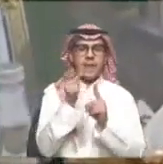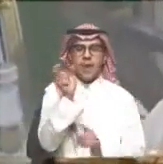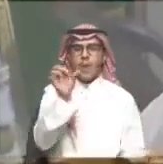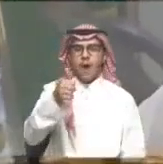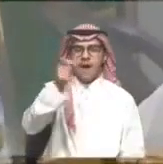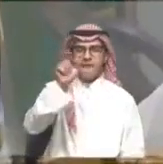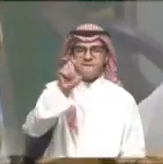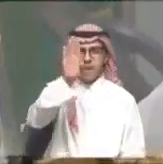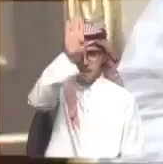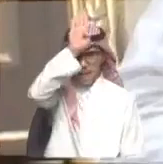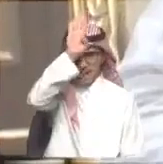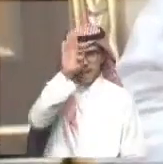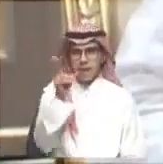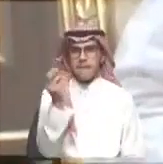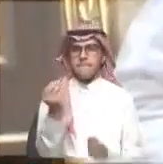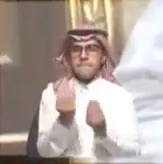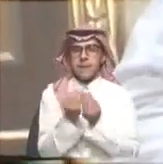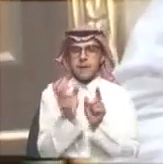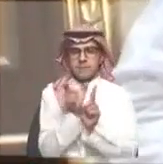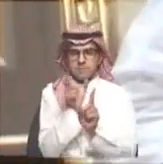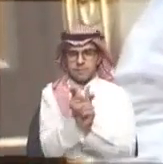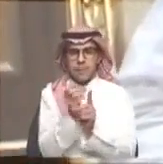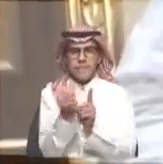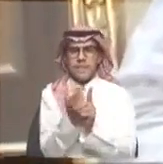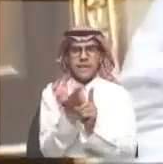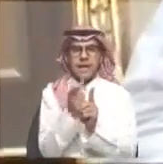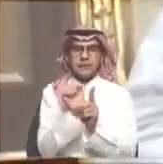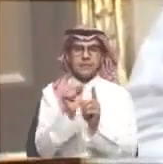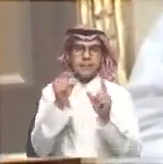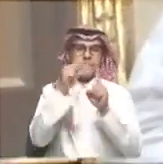نواف المالكي، والوفد المرافق لرئيس وزراء باكستان.